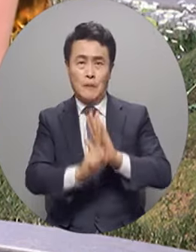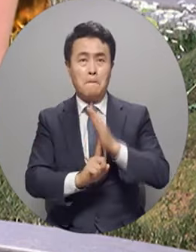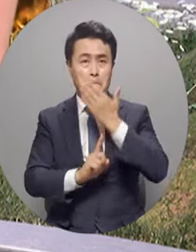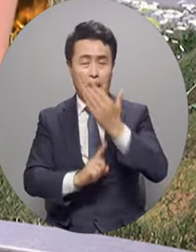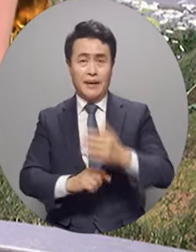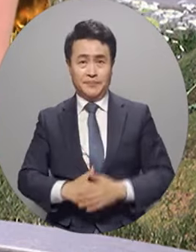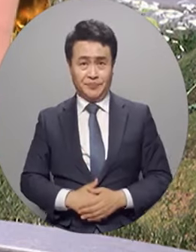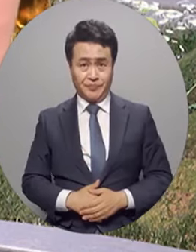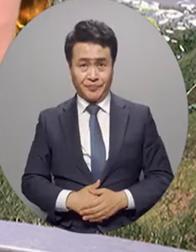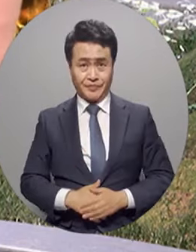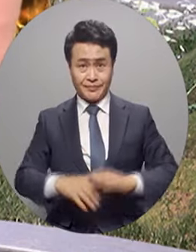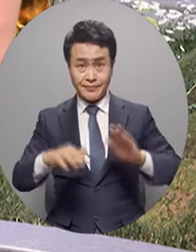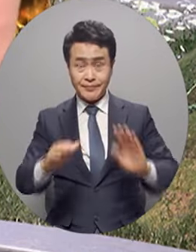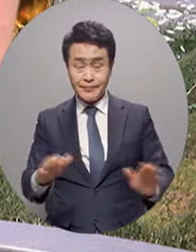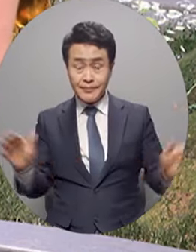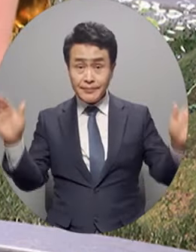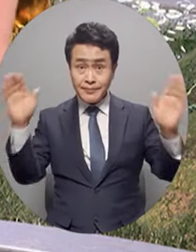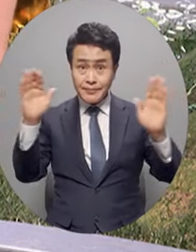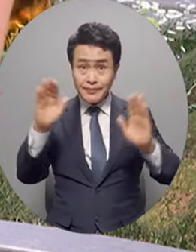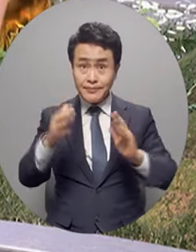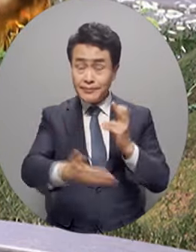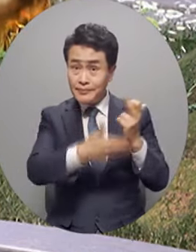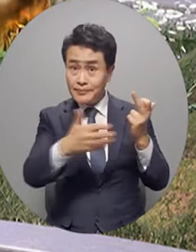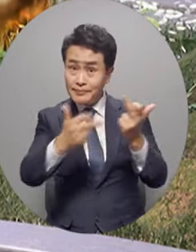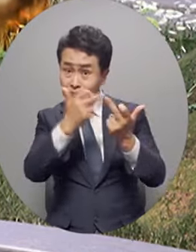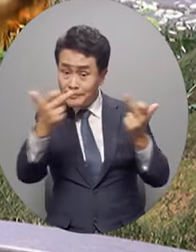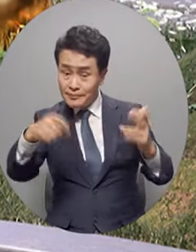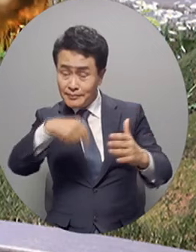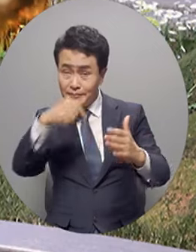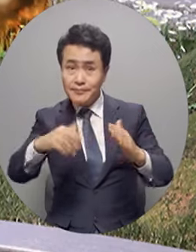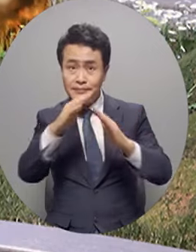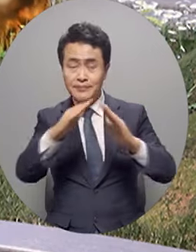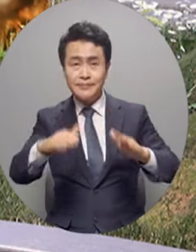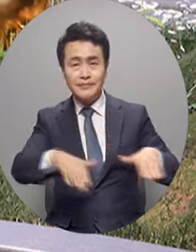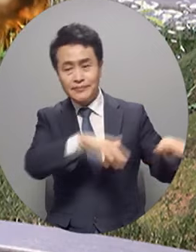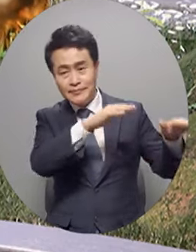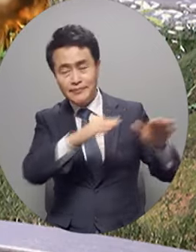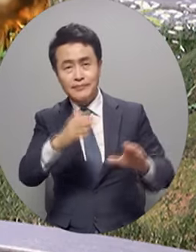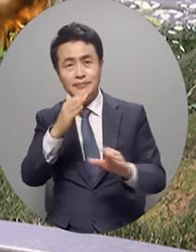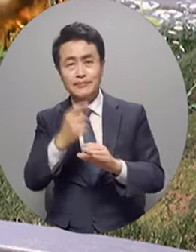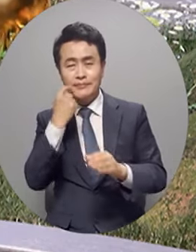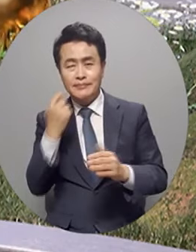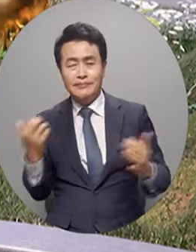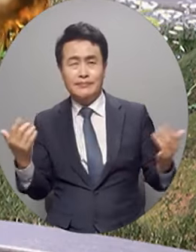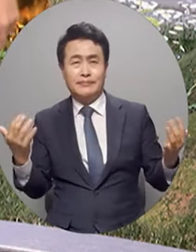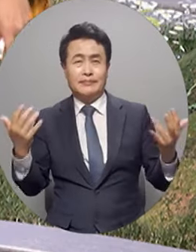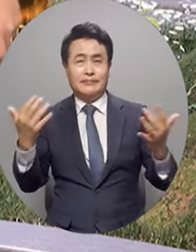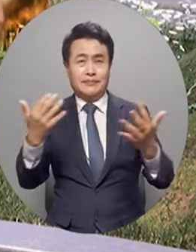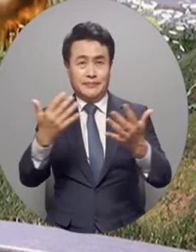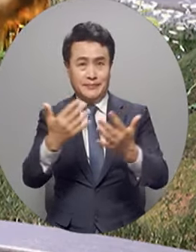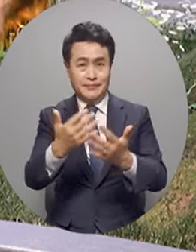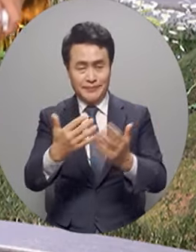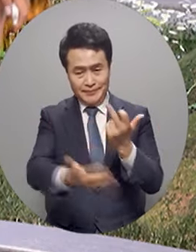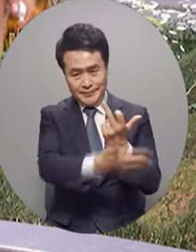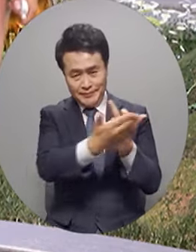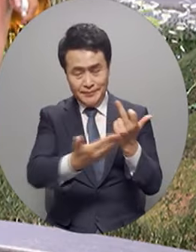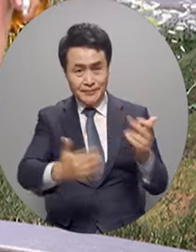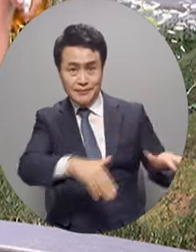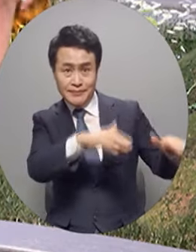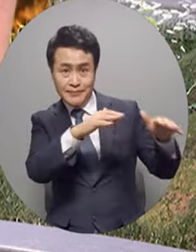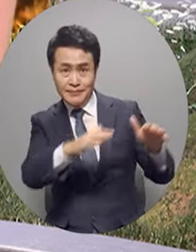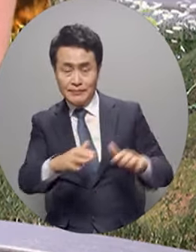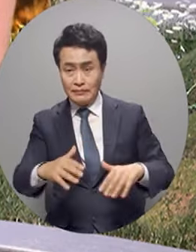보입니다. 오늘 밤사이 강원 산지와 내륙, 전남 해안가를 중심으로는 안개가 짙어지겠고요. 제주와